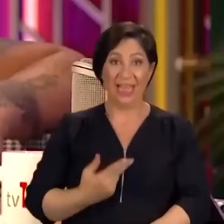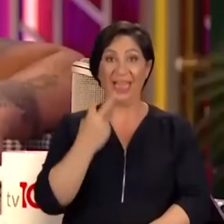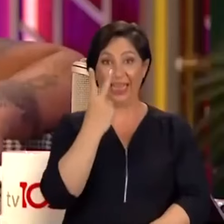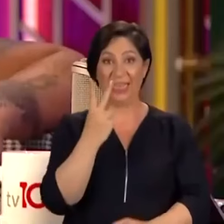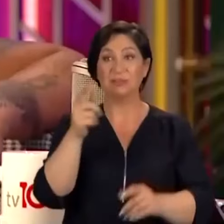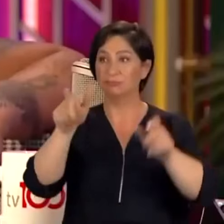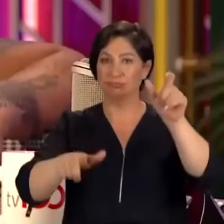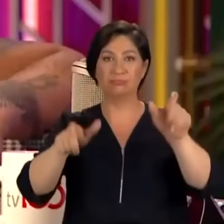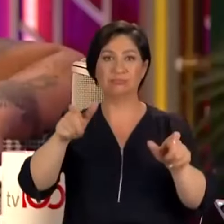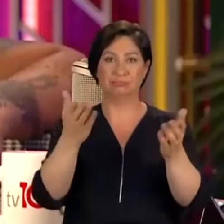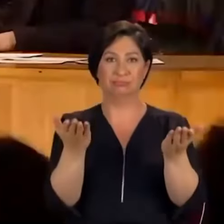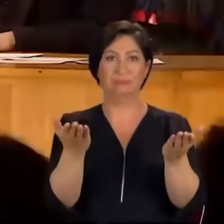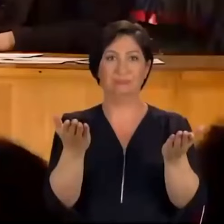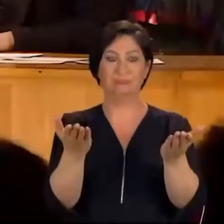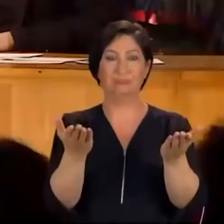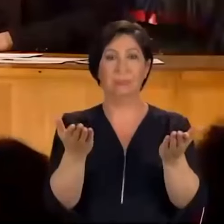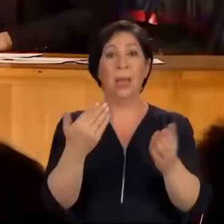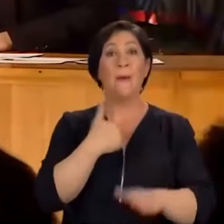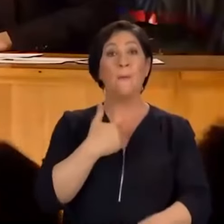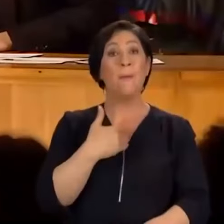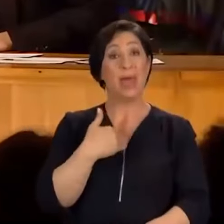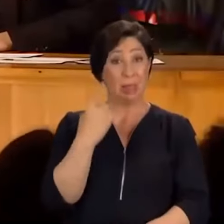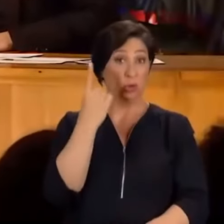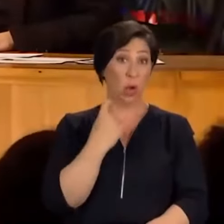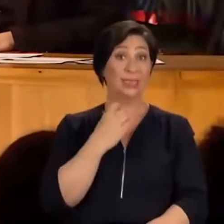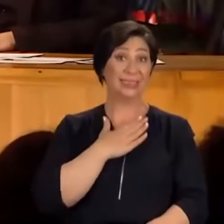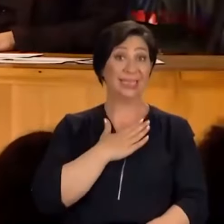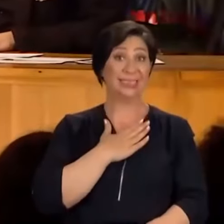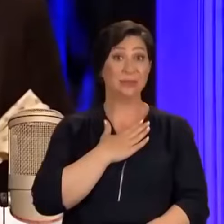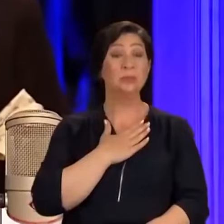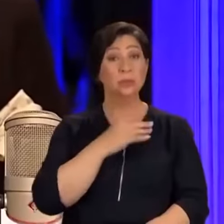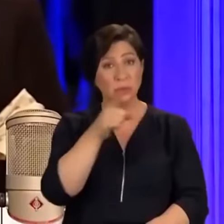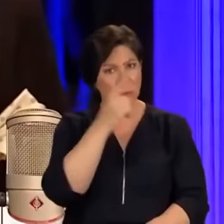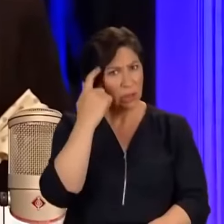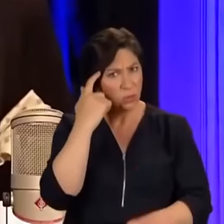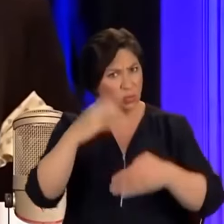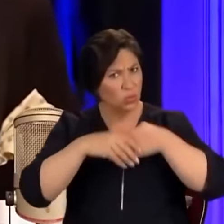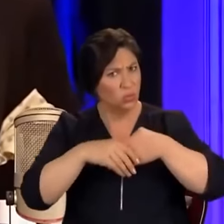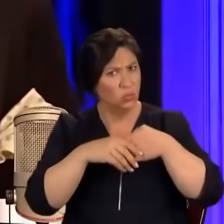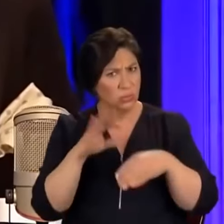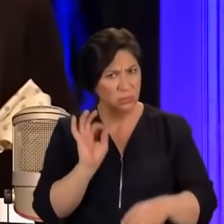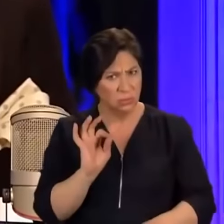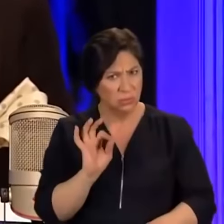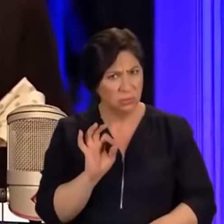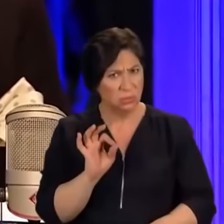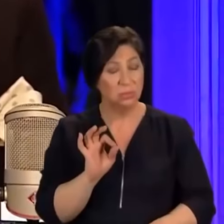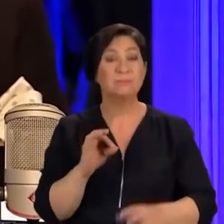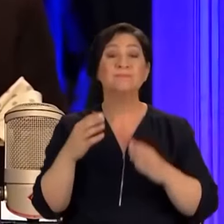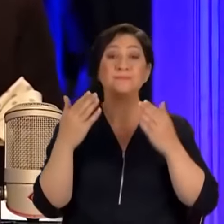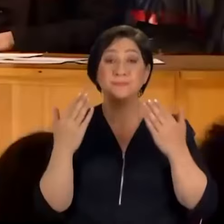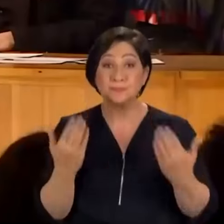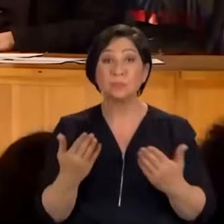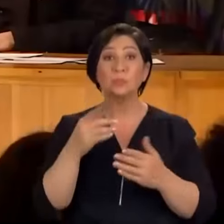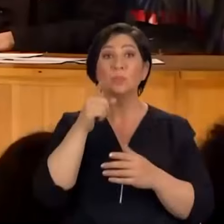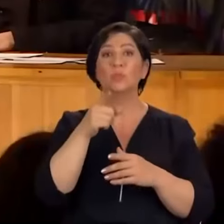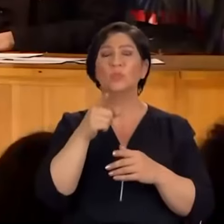iki insansınız Bana sorarsan bana sorarsan ki tanışıyordu Daha önce de yani şöyle söyleyeyim